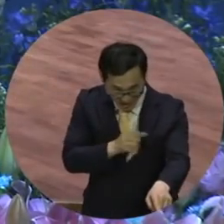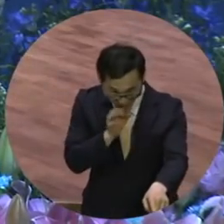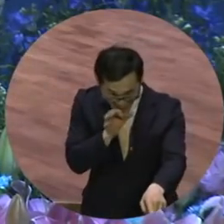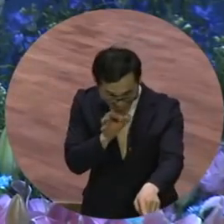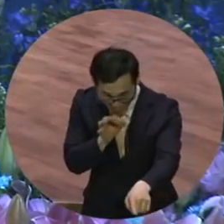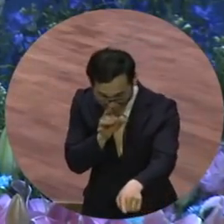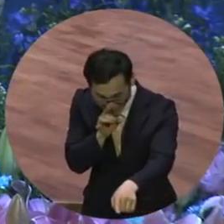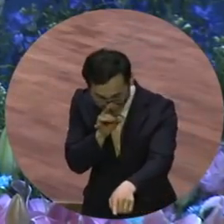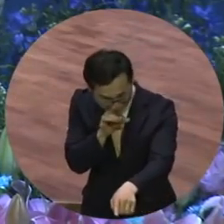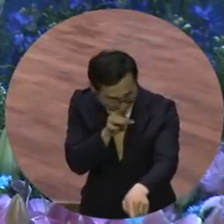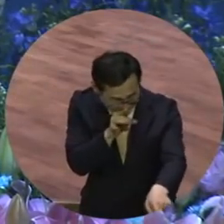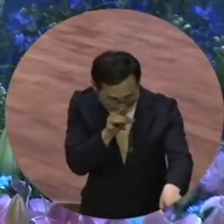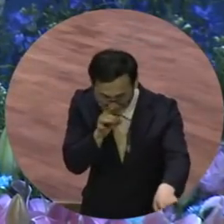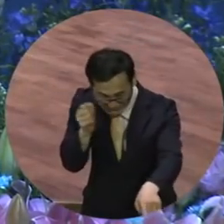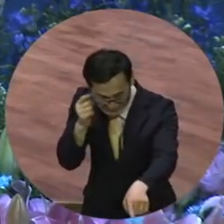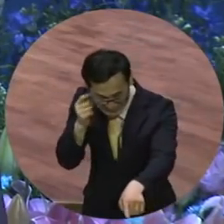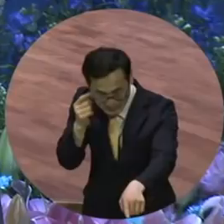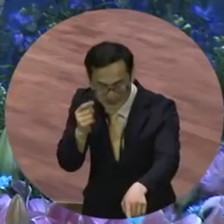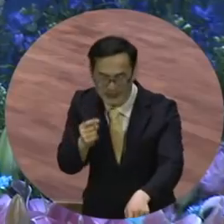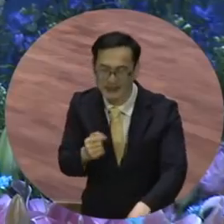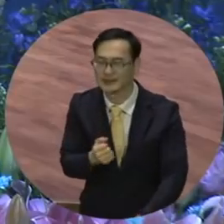여러분,